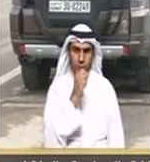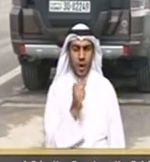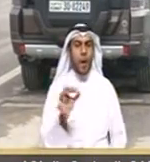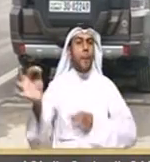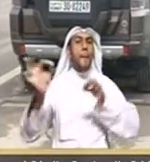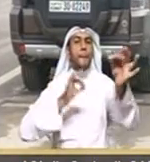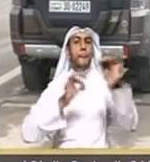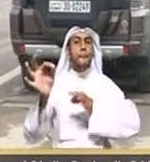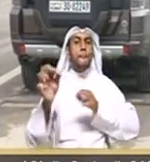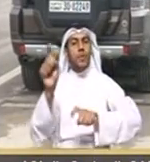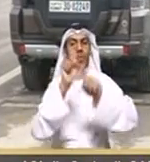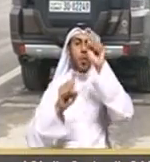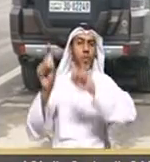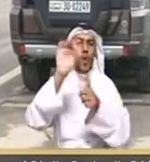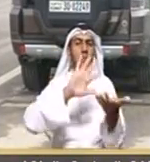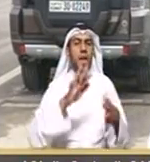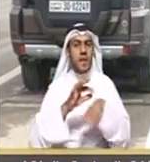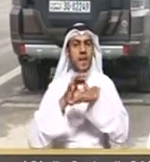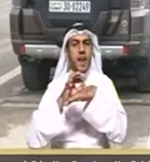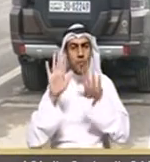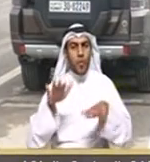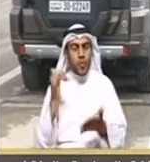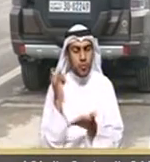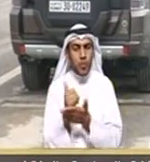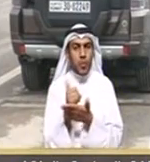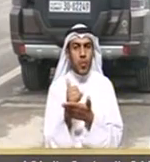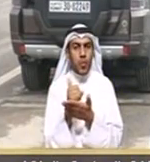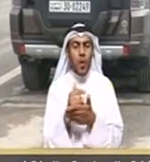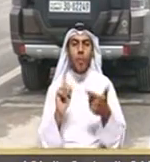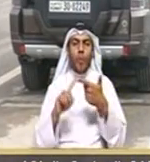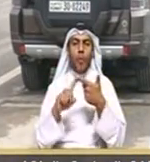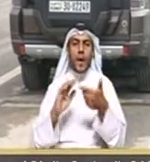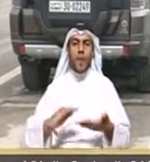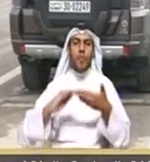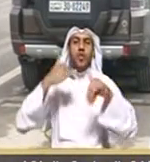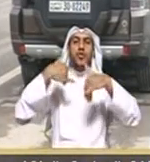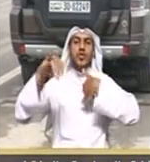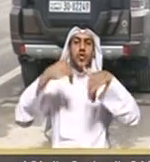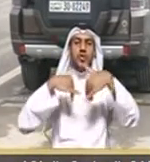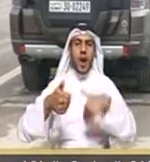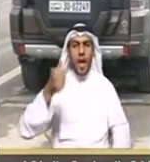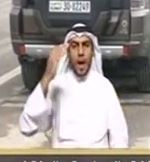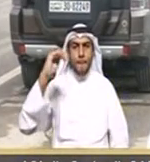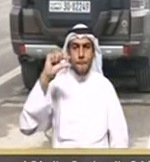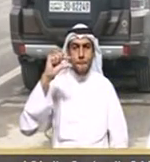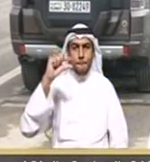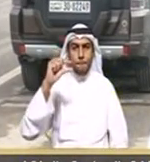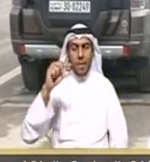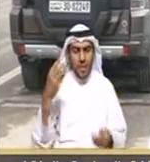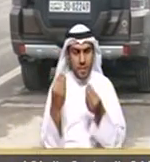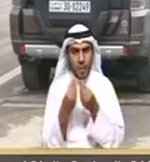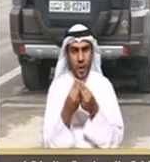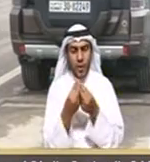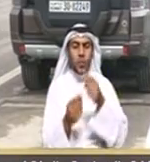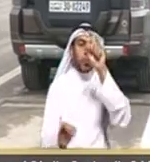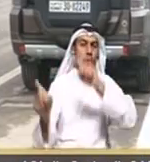الأمر، بالإضافة هناك تواجد من الوكيل المساعد للطرق السيد أحمد الحصان